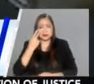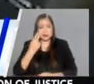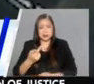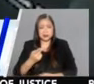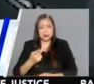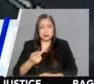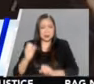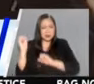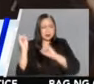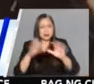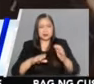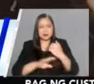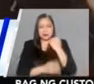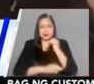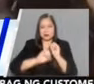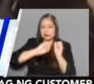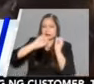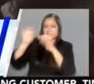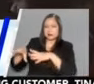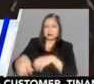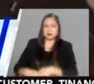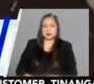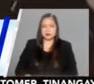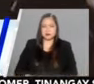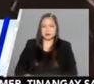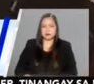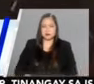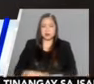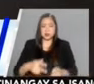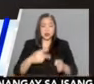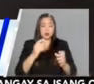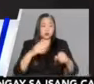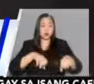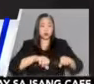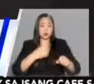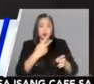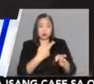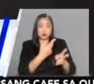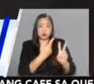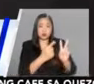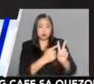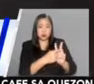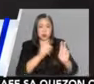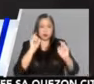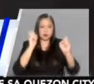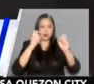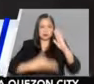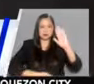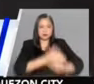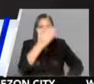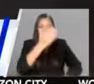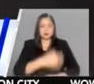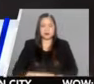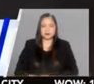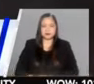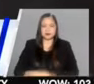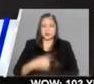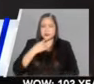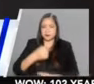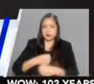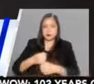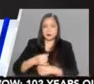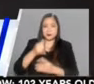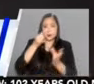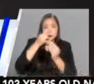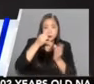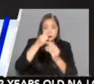malapit sa counter. Nagmamadali ang riding in tandem paalis sa lugar. Kwento ng empleyado ng cafe na kuha ng mga salarin ang bag